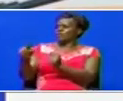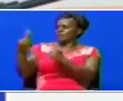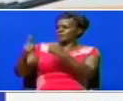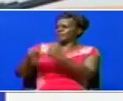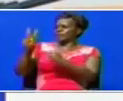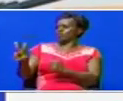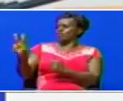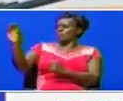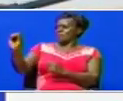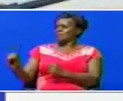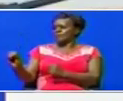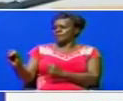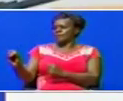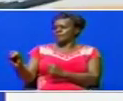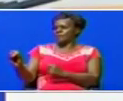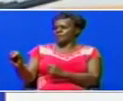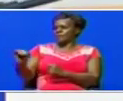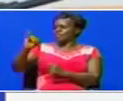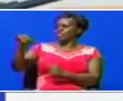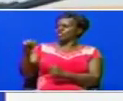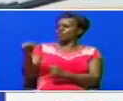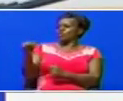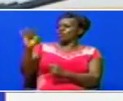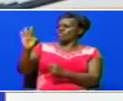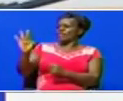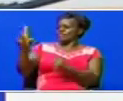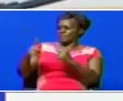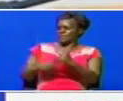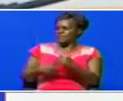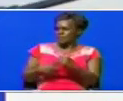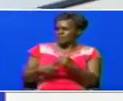14.62%. Shagalaka Jirongo, 36,